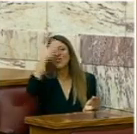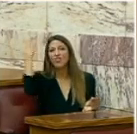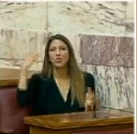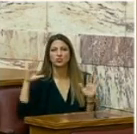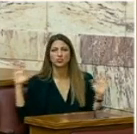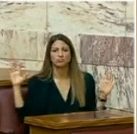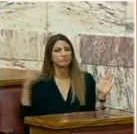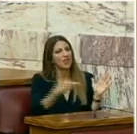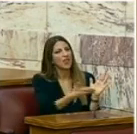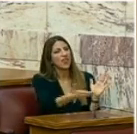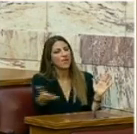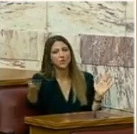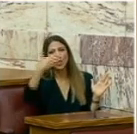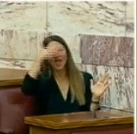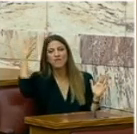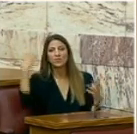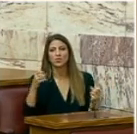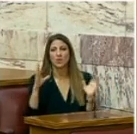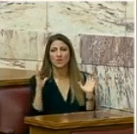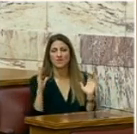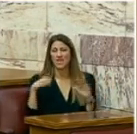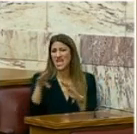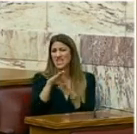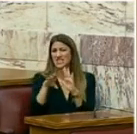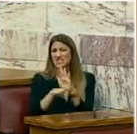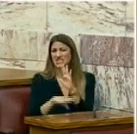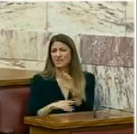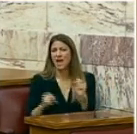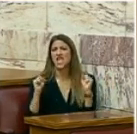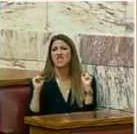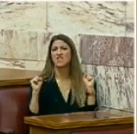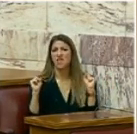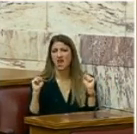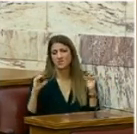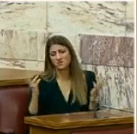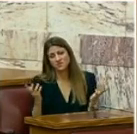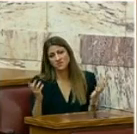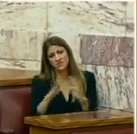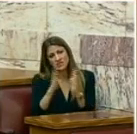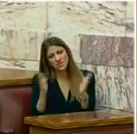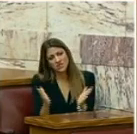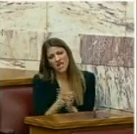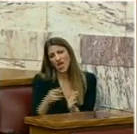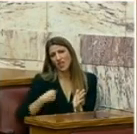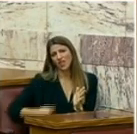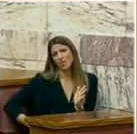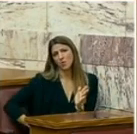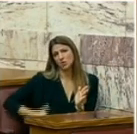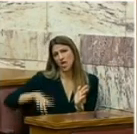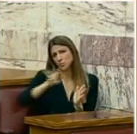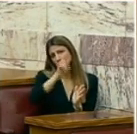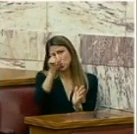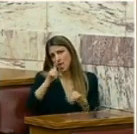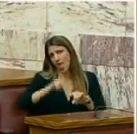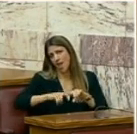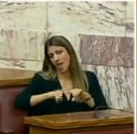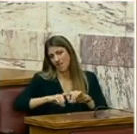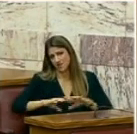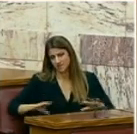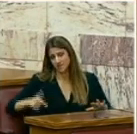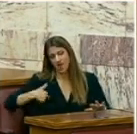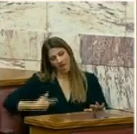δημόσιου ήθους, το σύστημα υγείας και νομίζω και ευρύτερα το δημόσιο βίο της χώρας. Αυτό